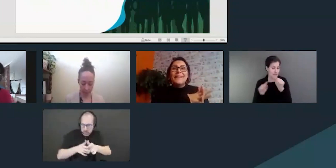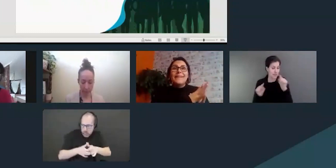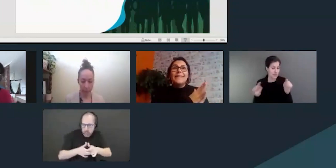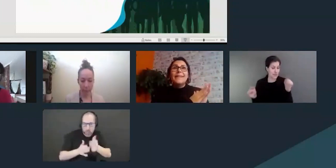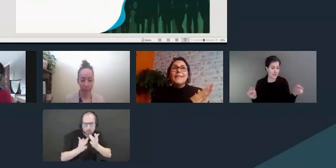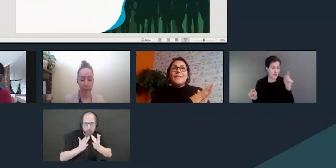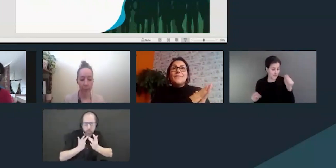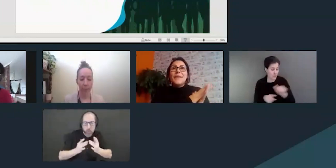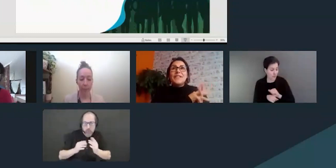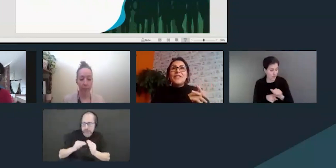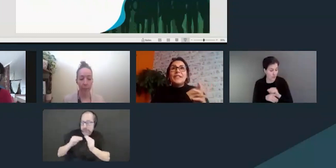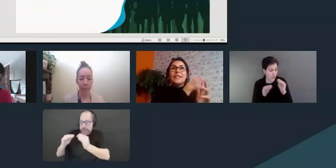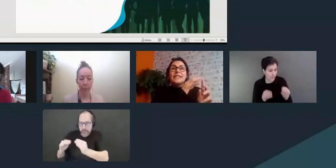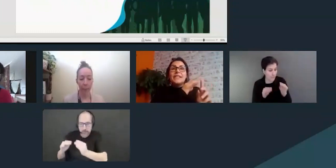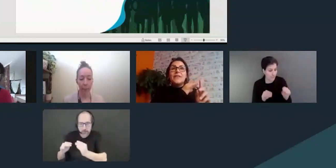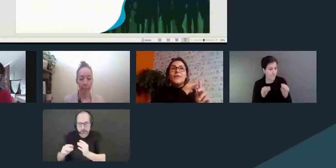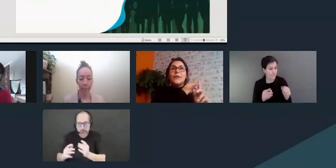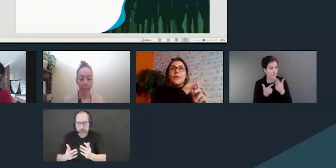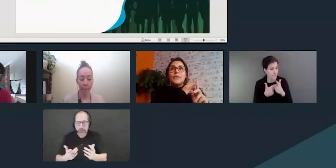d'embarquer dans le marché du travail.